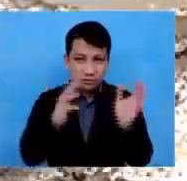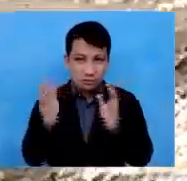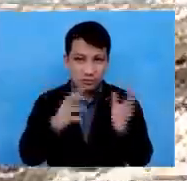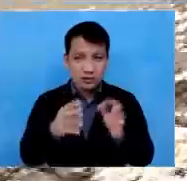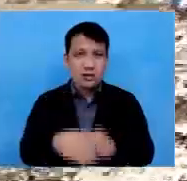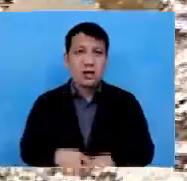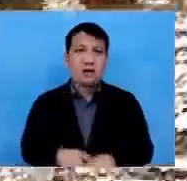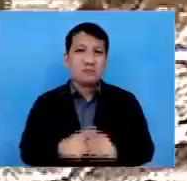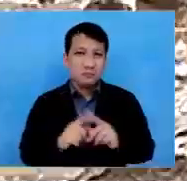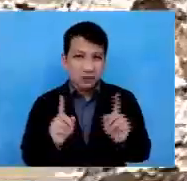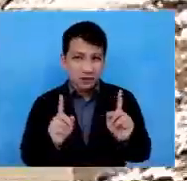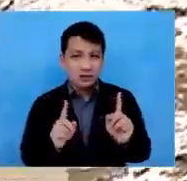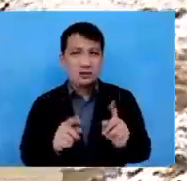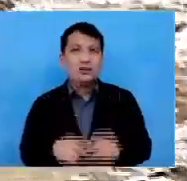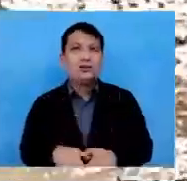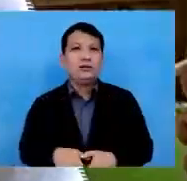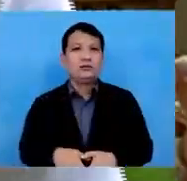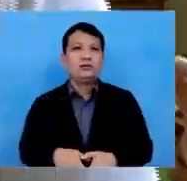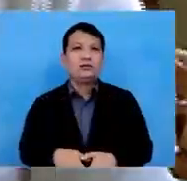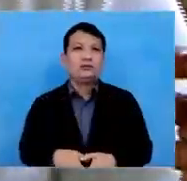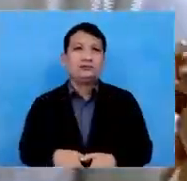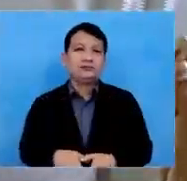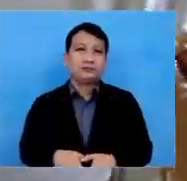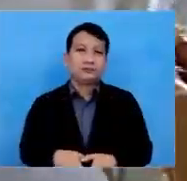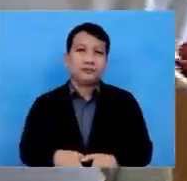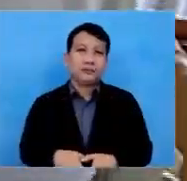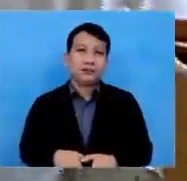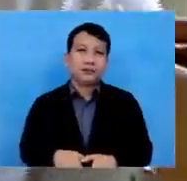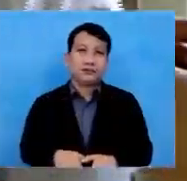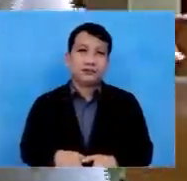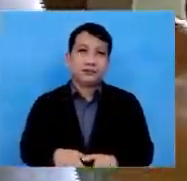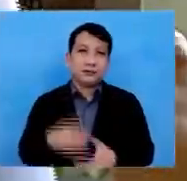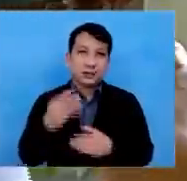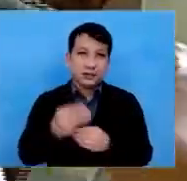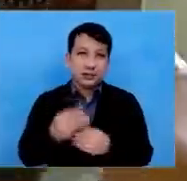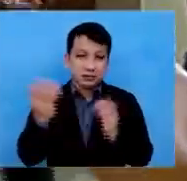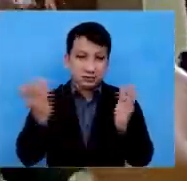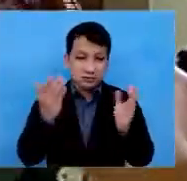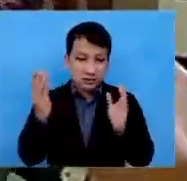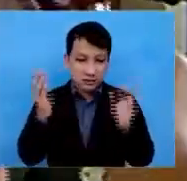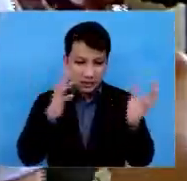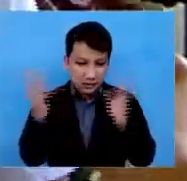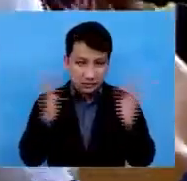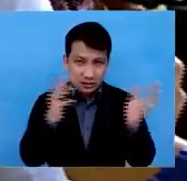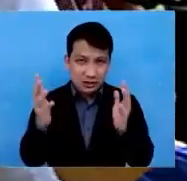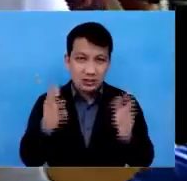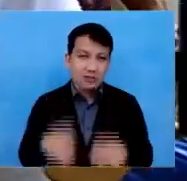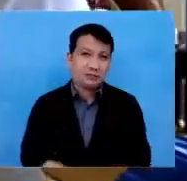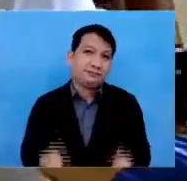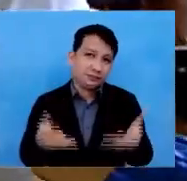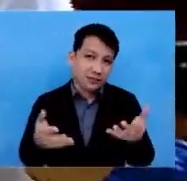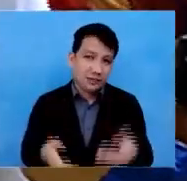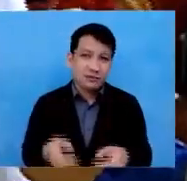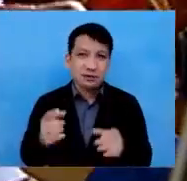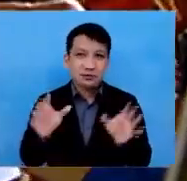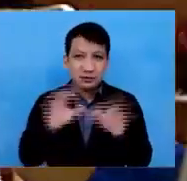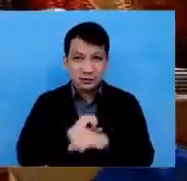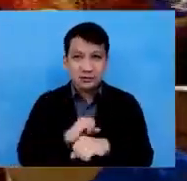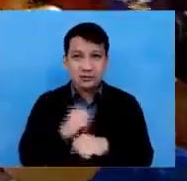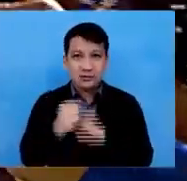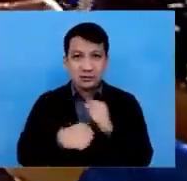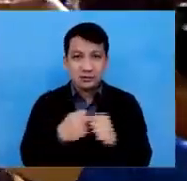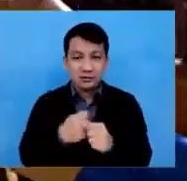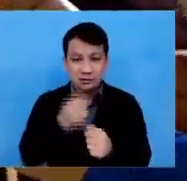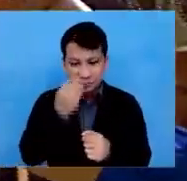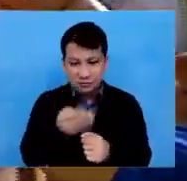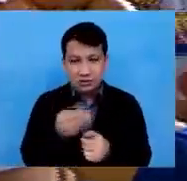lang. Nag-declare na rin ng city na under the state of calamity tayo. Alam nyo na, patapos na ang taon, maliit lang pondo natin,